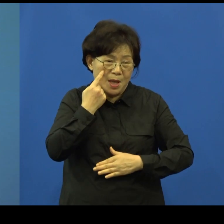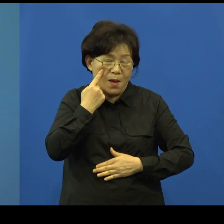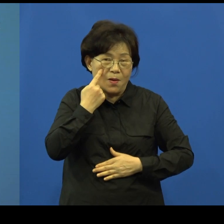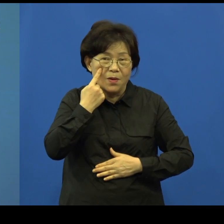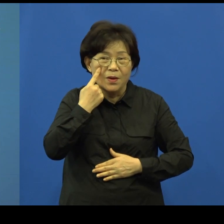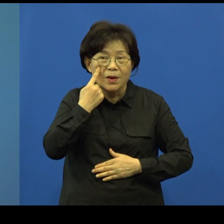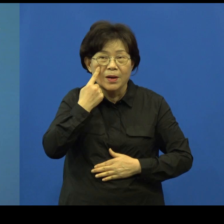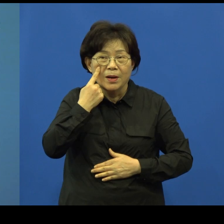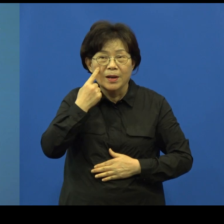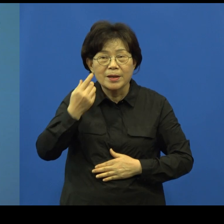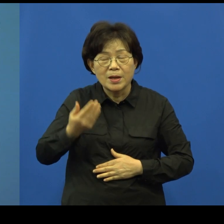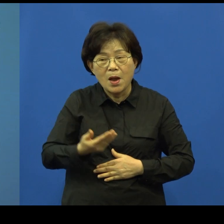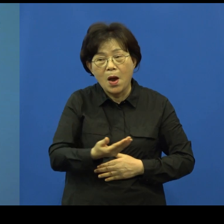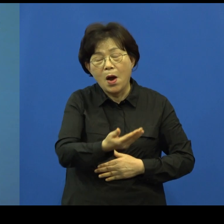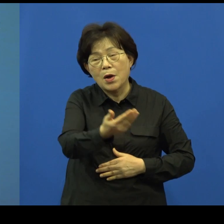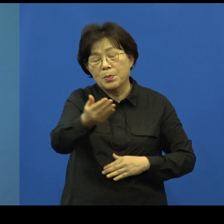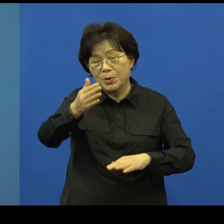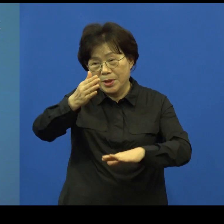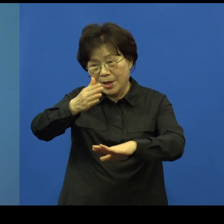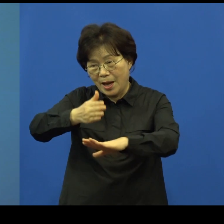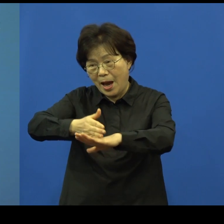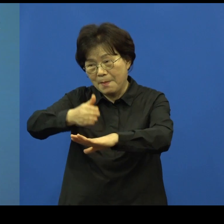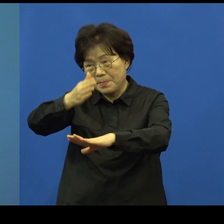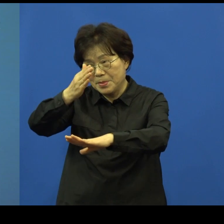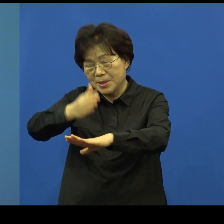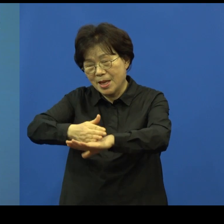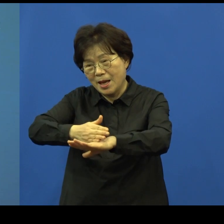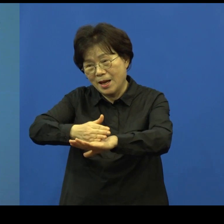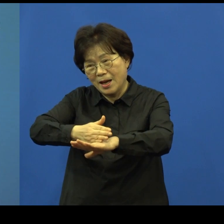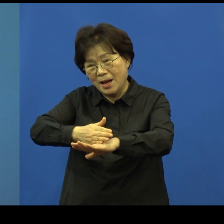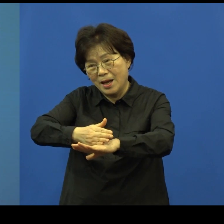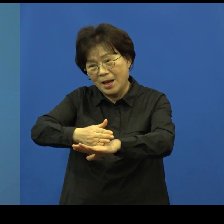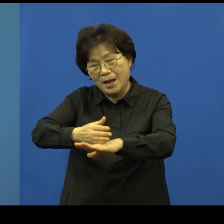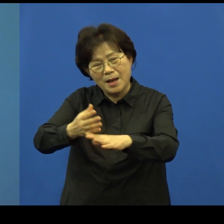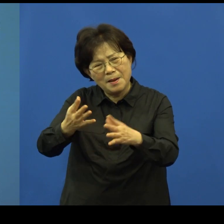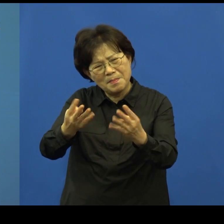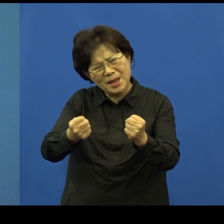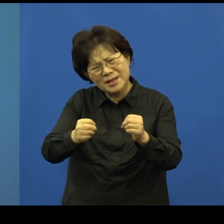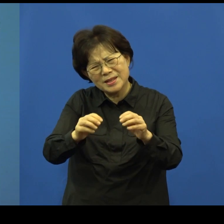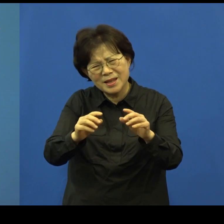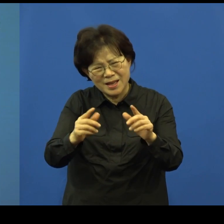근데 여러분, 감사가 많지 않아요.